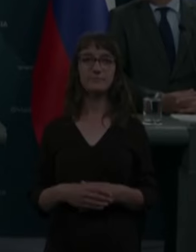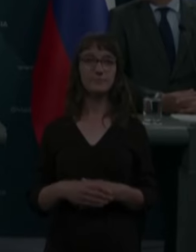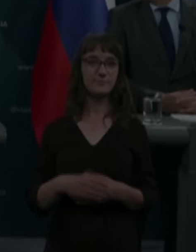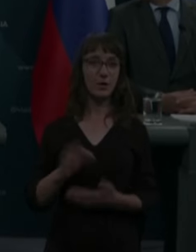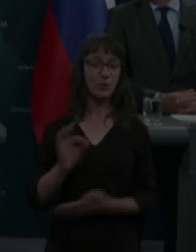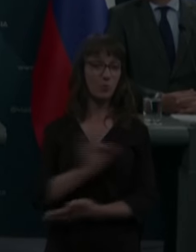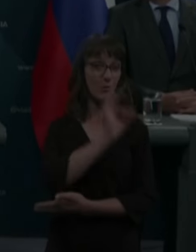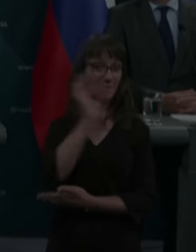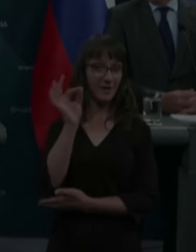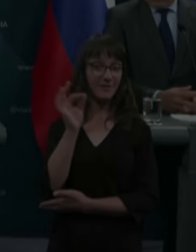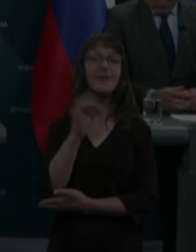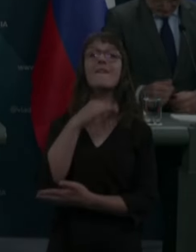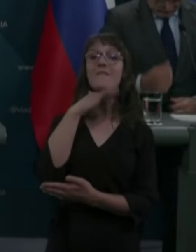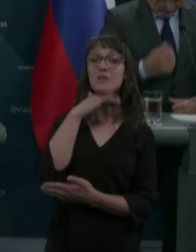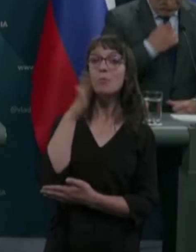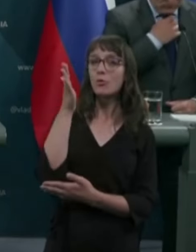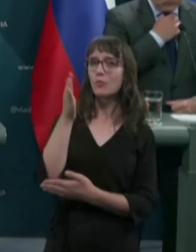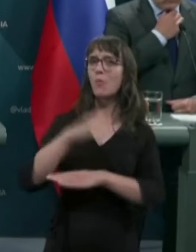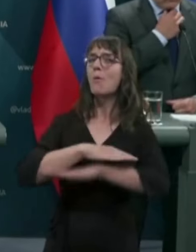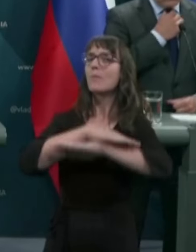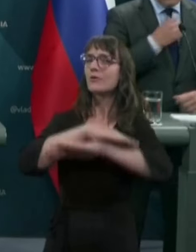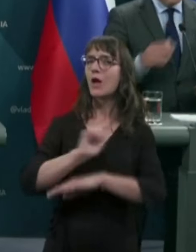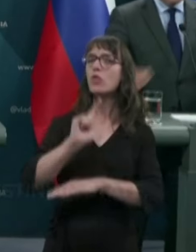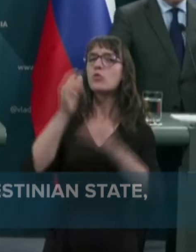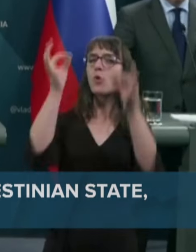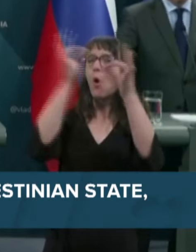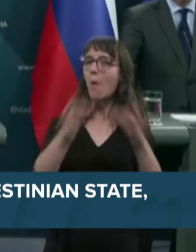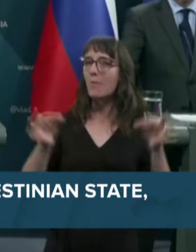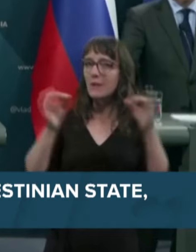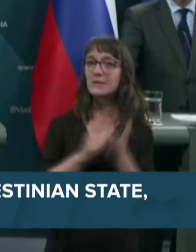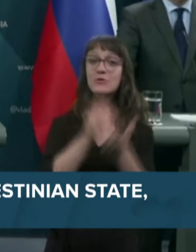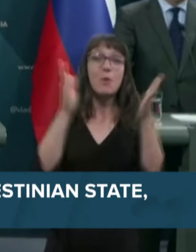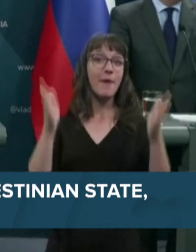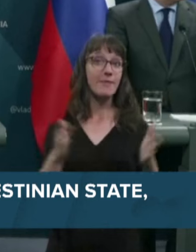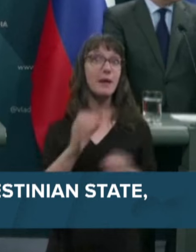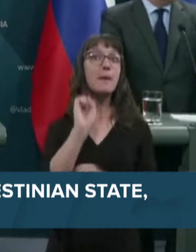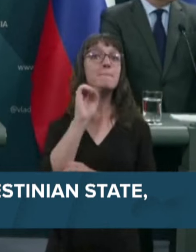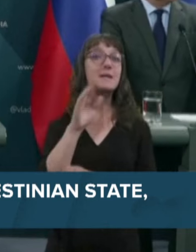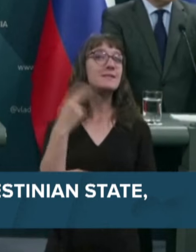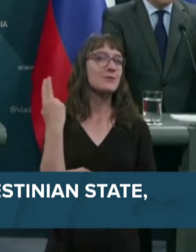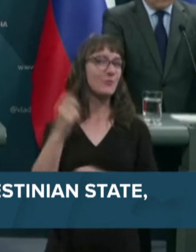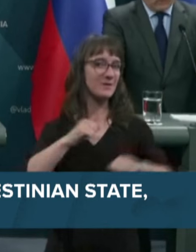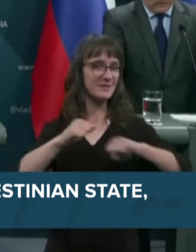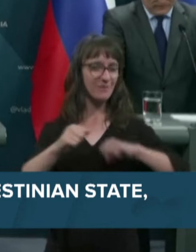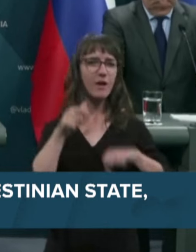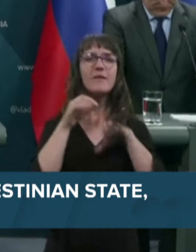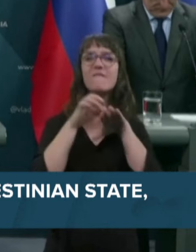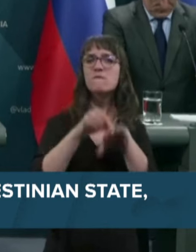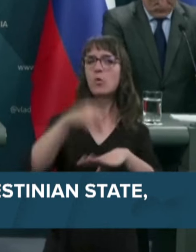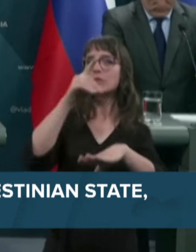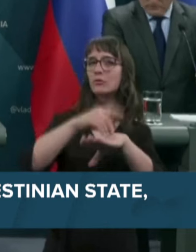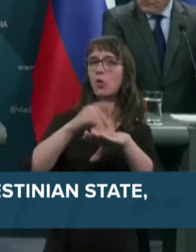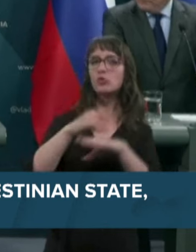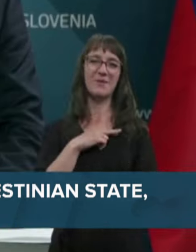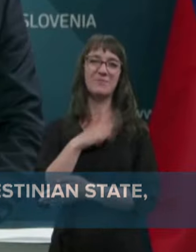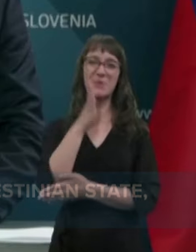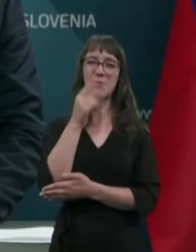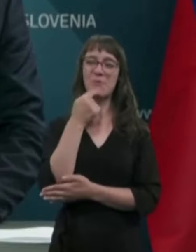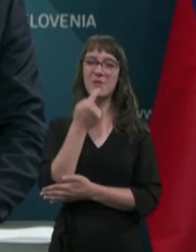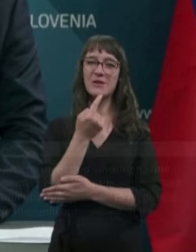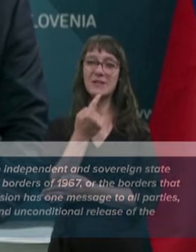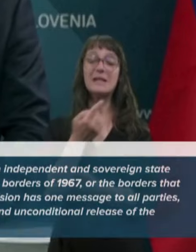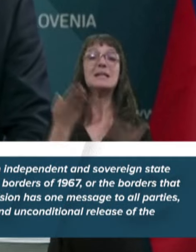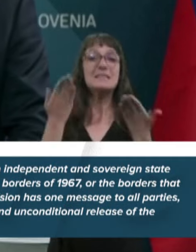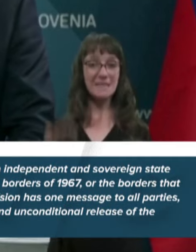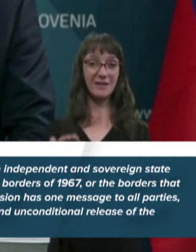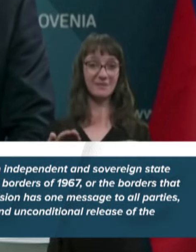Dobar dan. V soboto bomo praznovali drugo obletnico mandata 15. slovenske vlade, ki jo vodi dr. Robert Golob.